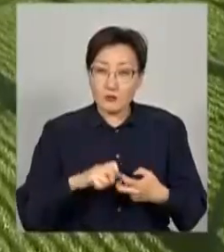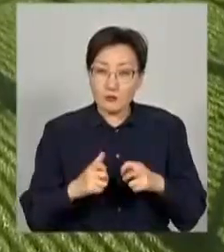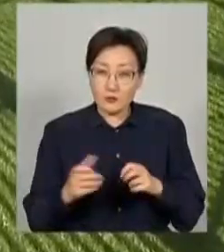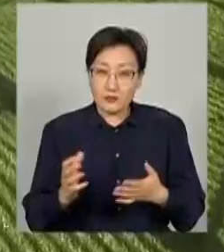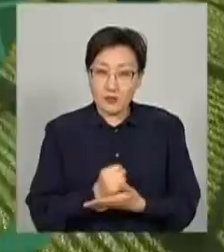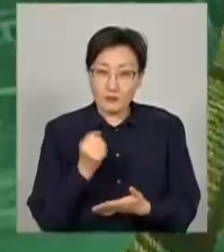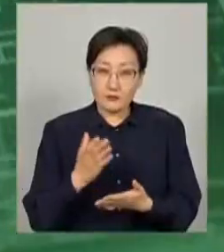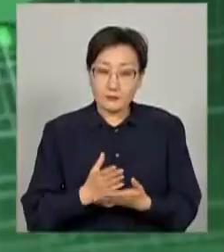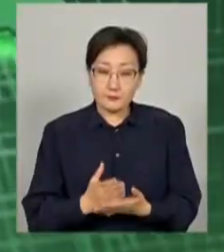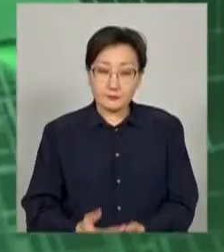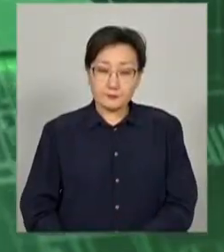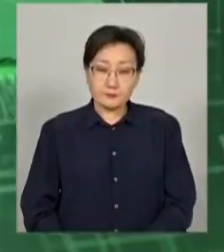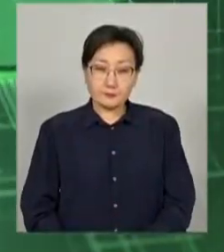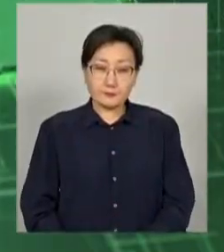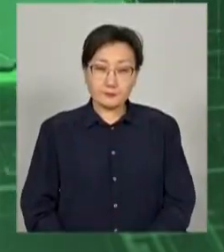анықталды?